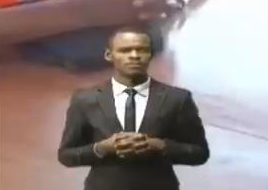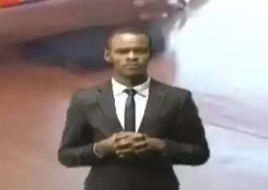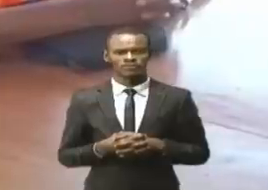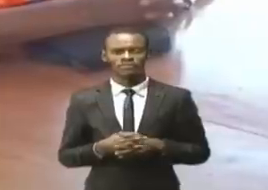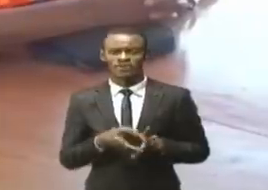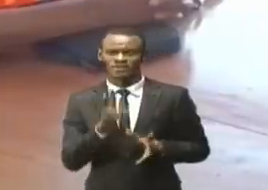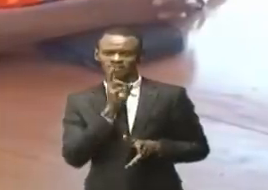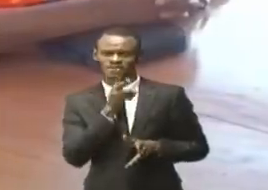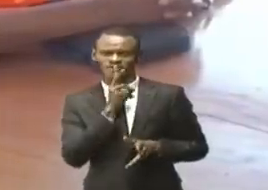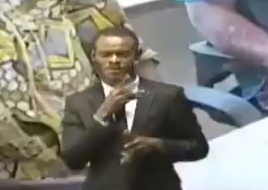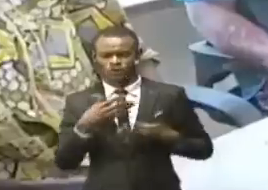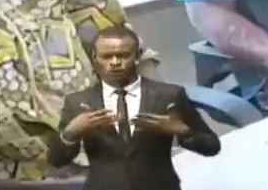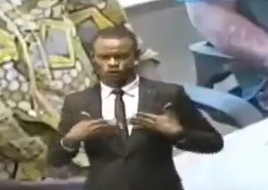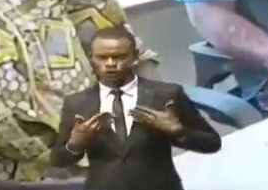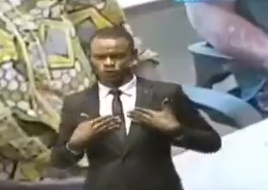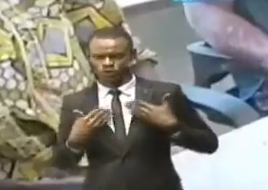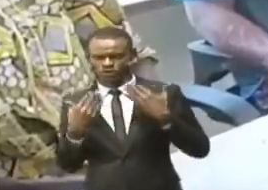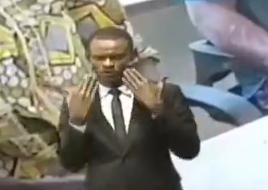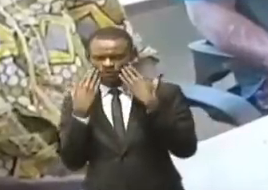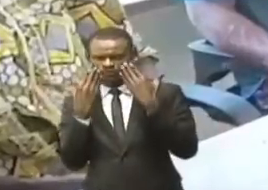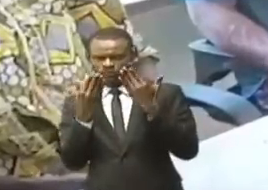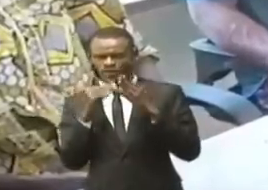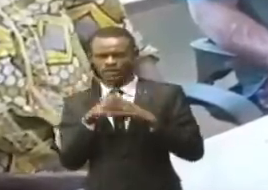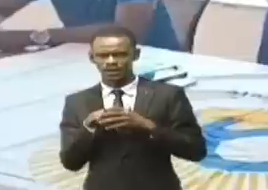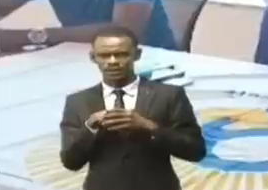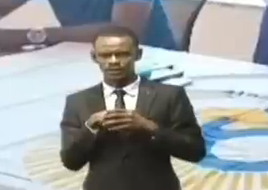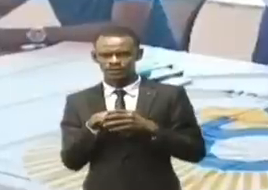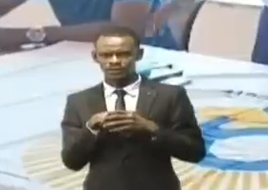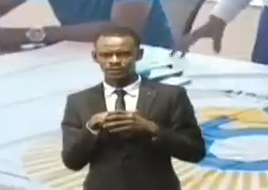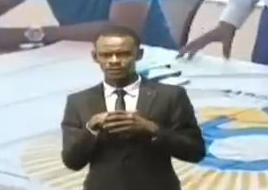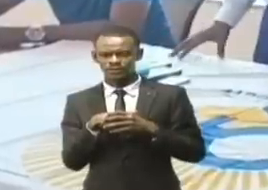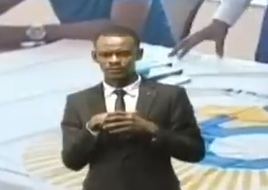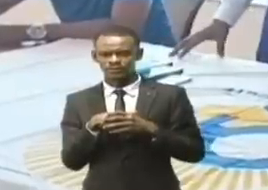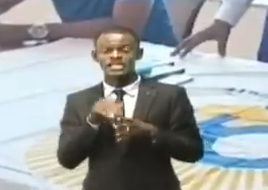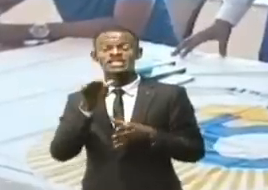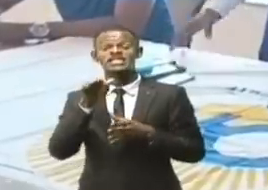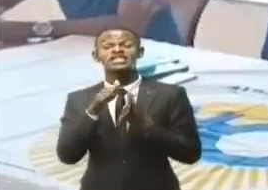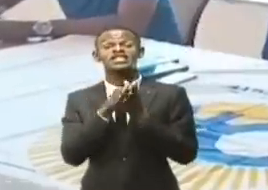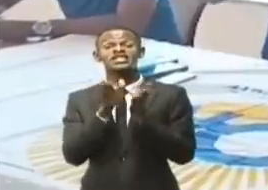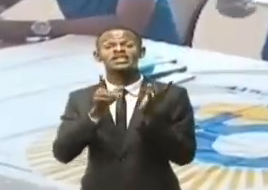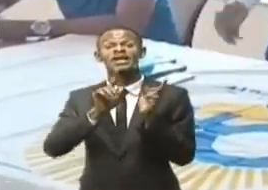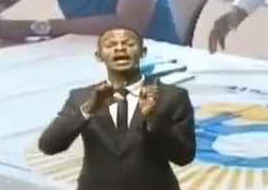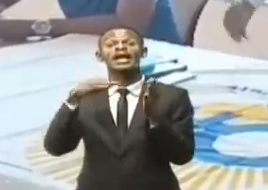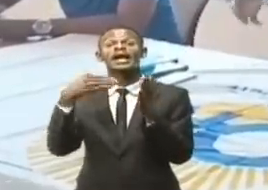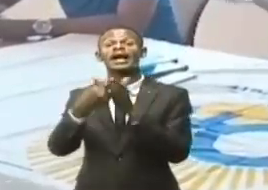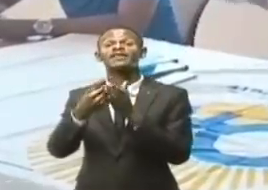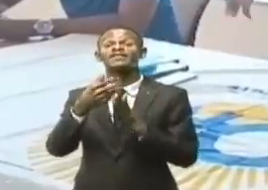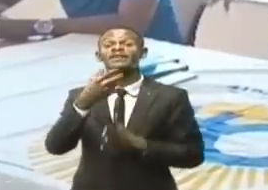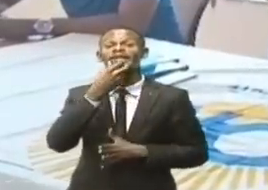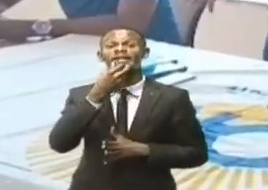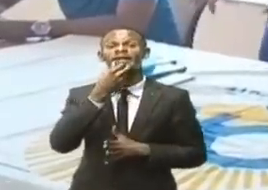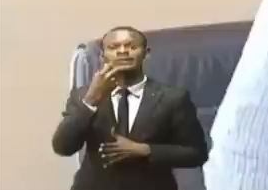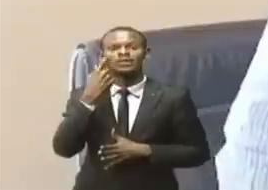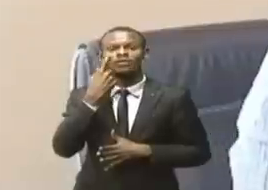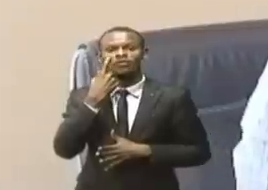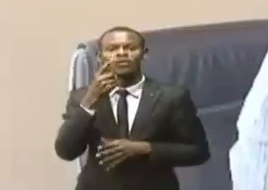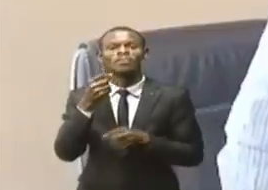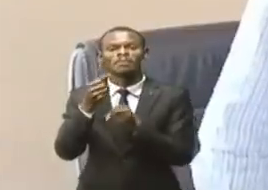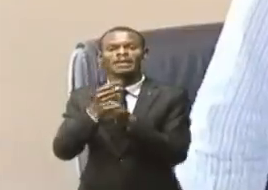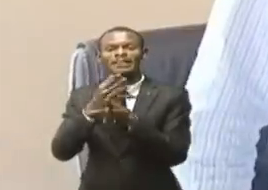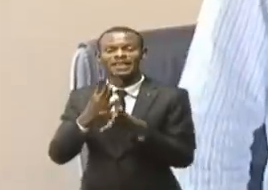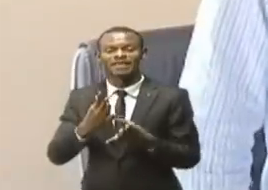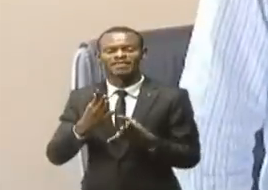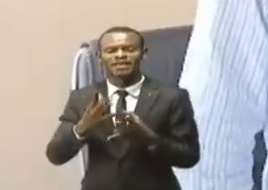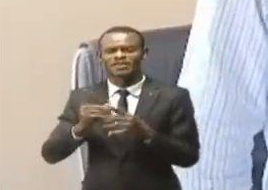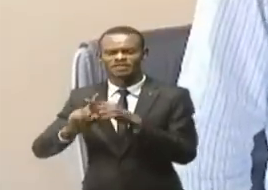grande salle où cadres et agents l'attendaient pour écouter son message. Message axé sur l'exhortation des uns et des